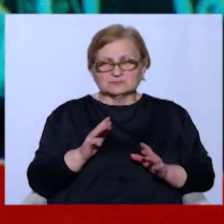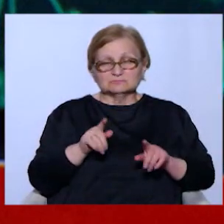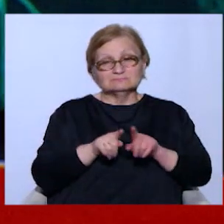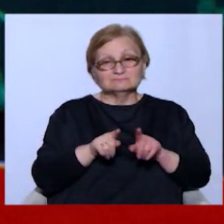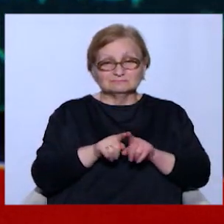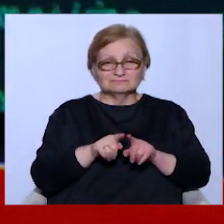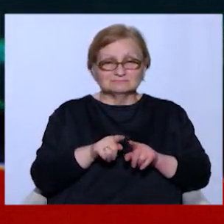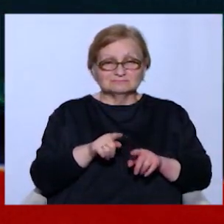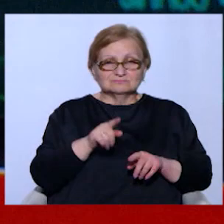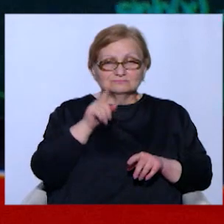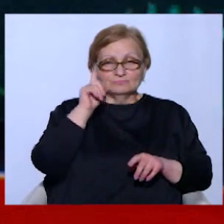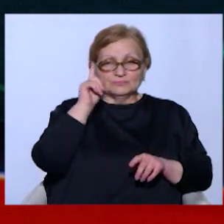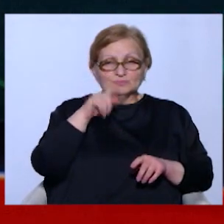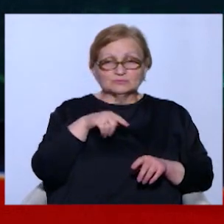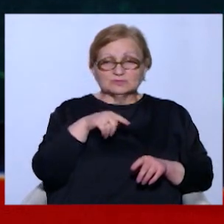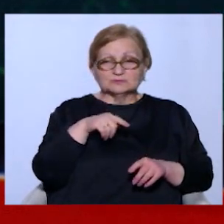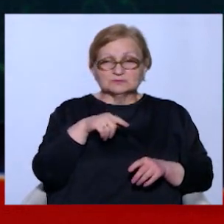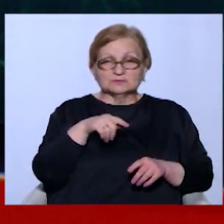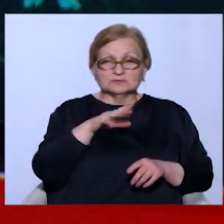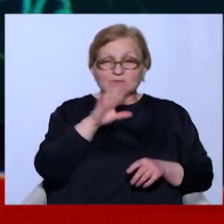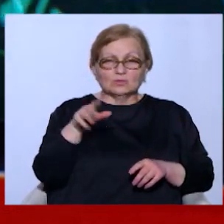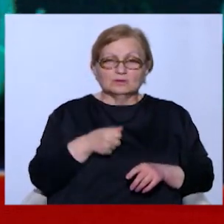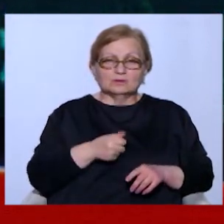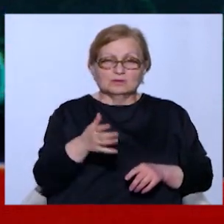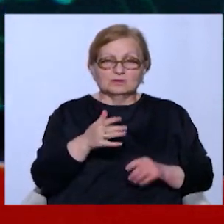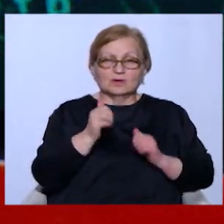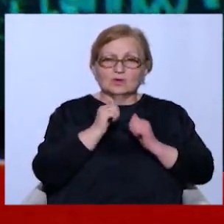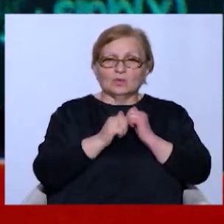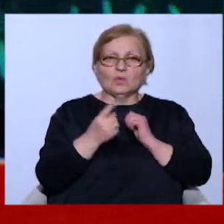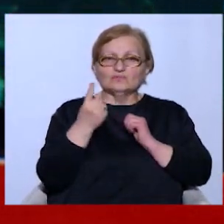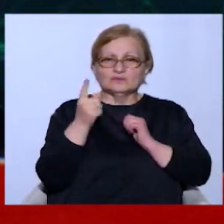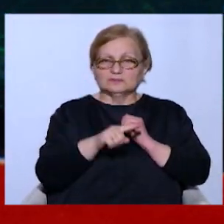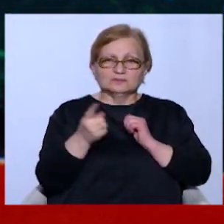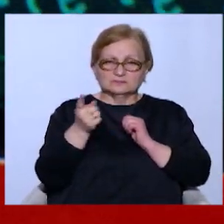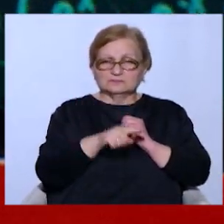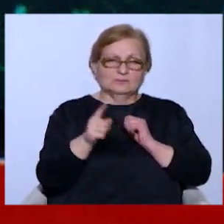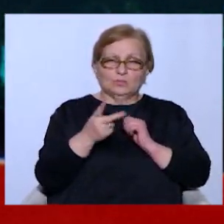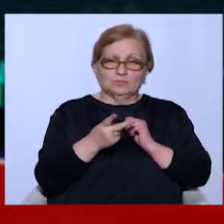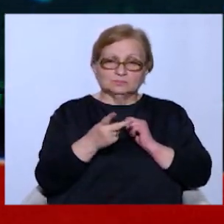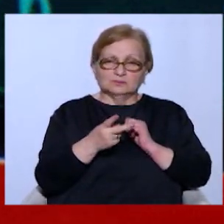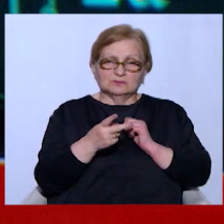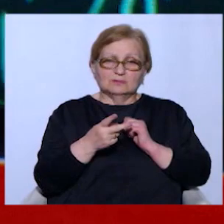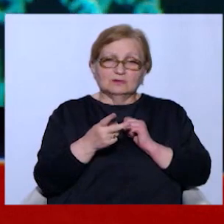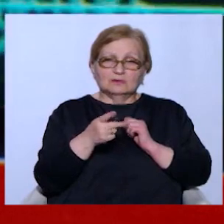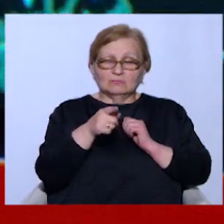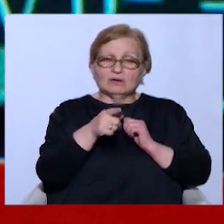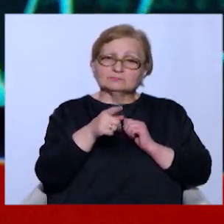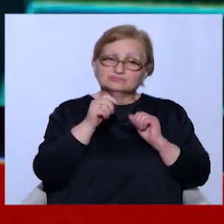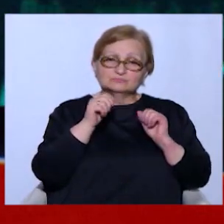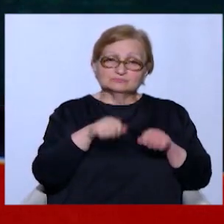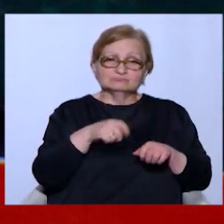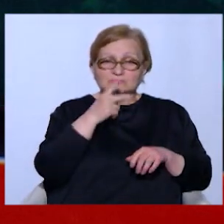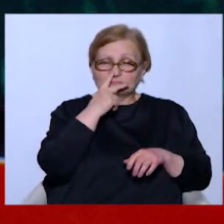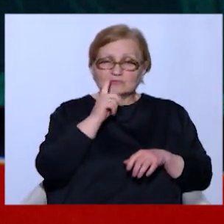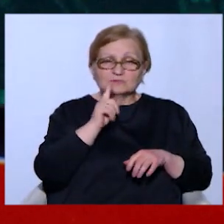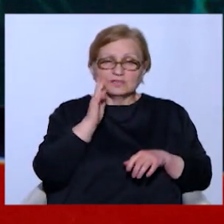რომ აი წესით ესეთი მოლოდინი უნდა იყოს, ხო, იმიტომ რომ ყოველ ერთს გაგორებაში მოდის ყოველი ციფრი. ერთხელ, მაგრამ ამ შემთხვევაში